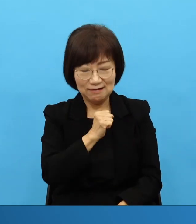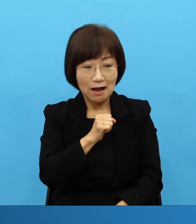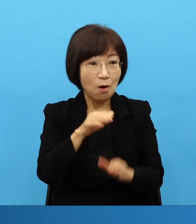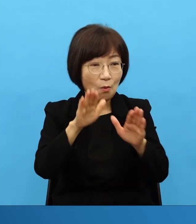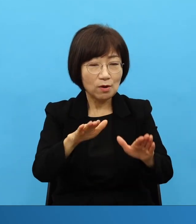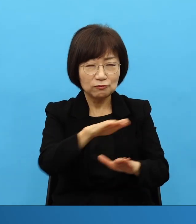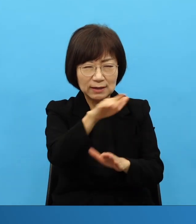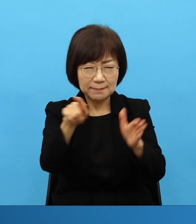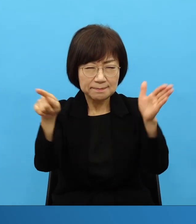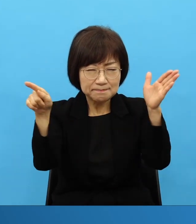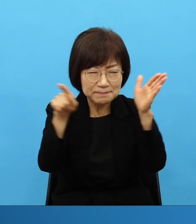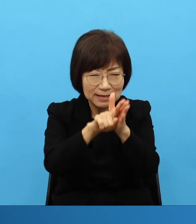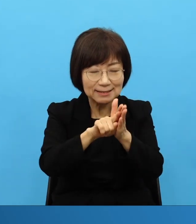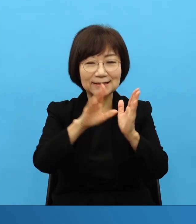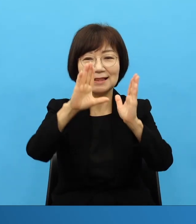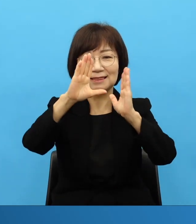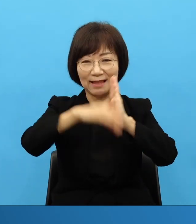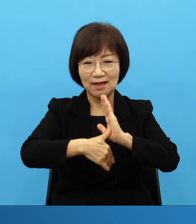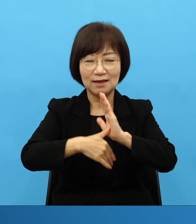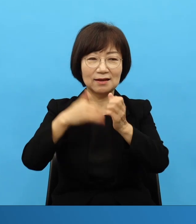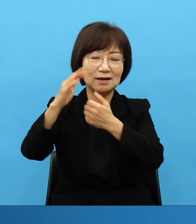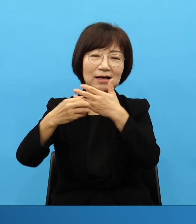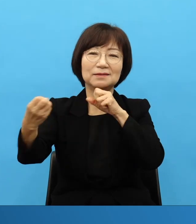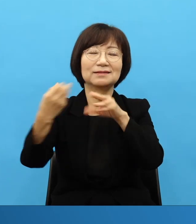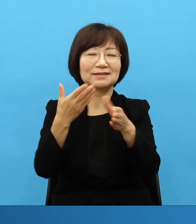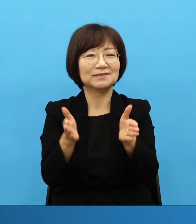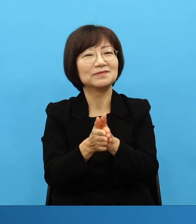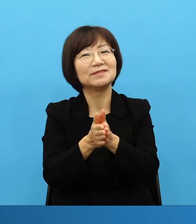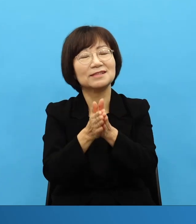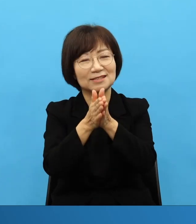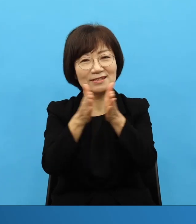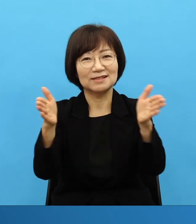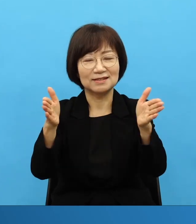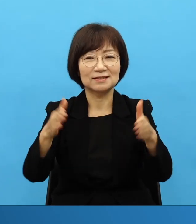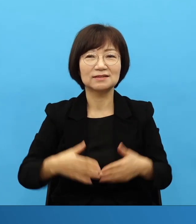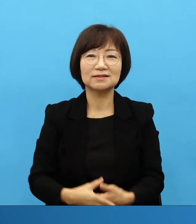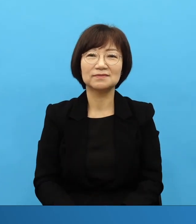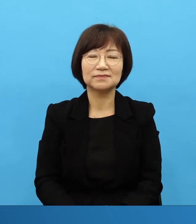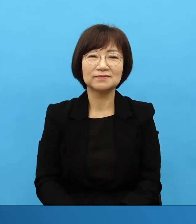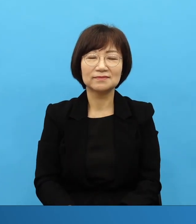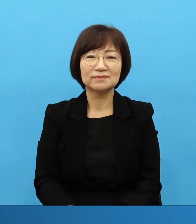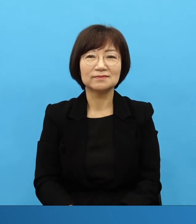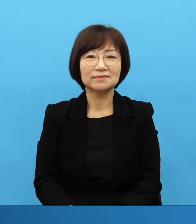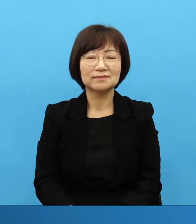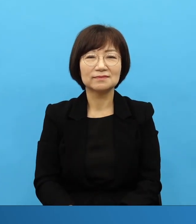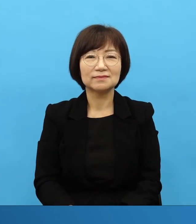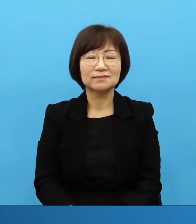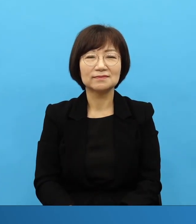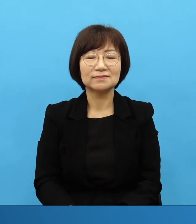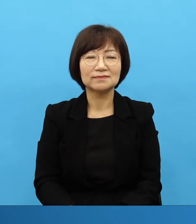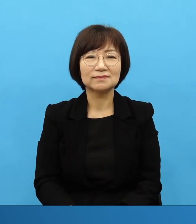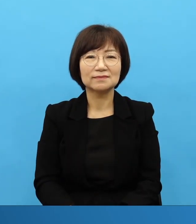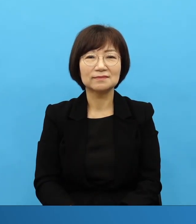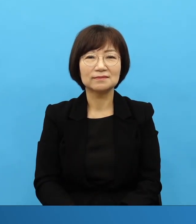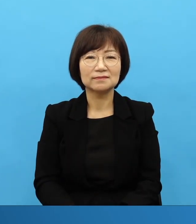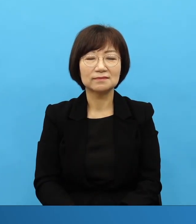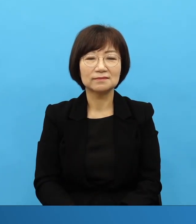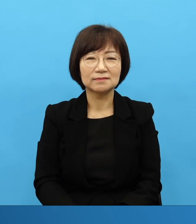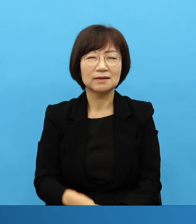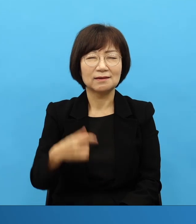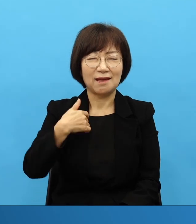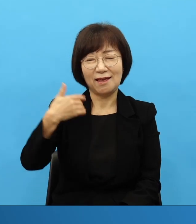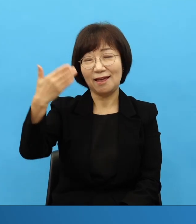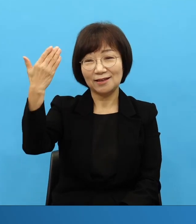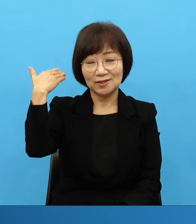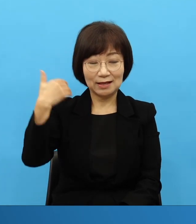굉장한 역사는 시작됩니다. And the moment that you change your ways to truly believe, then works will arise. 이 사실을 내가 몰랐던 거예요. But I didn't know